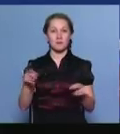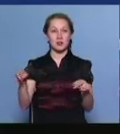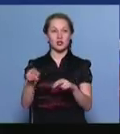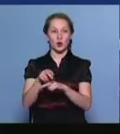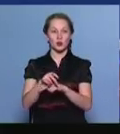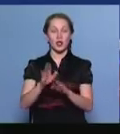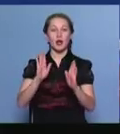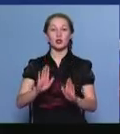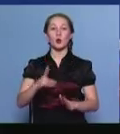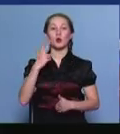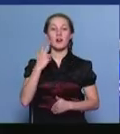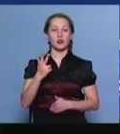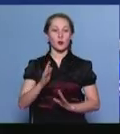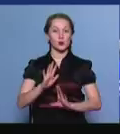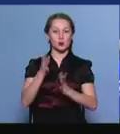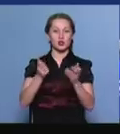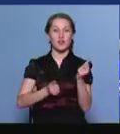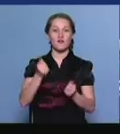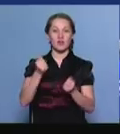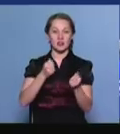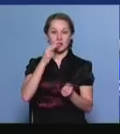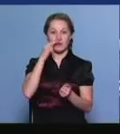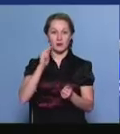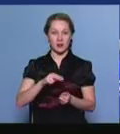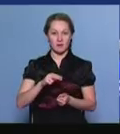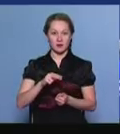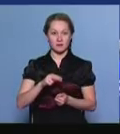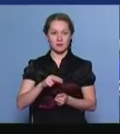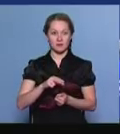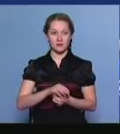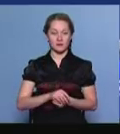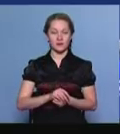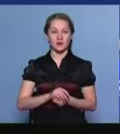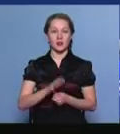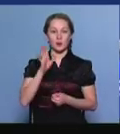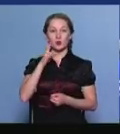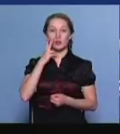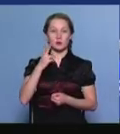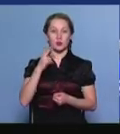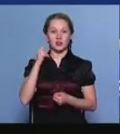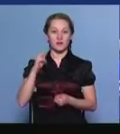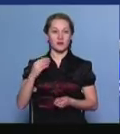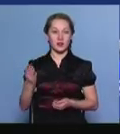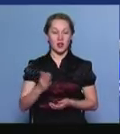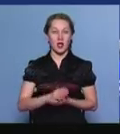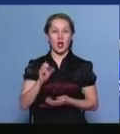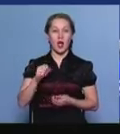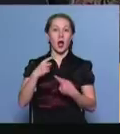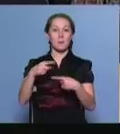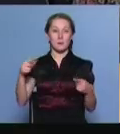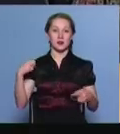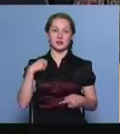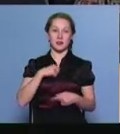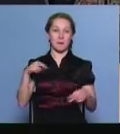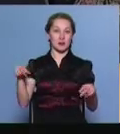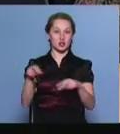только три в трех случаях у нас, может быть, будет усмотрена вина водителя по результатам проведения соответствующих действий.